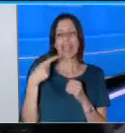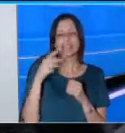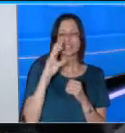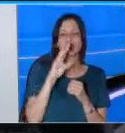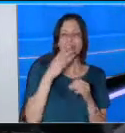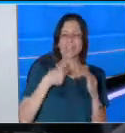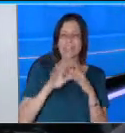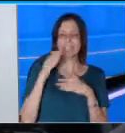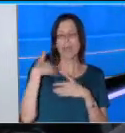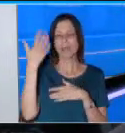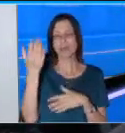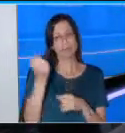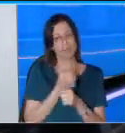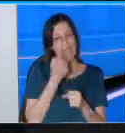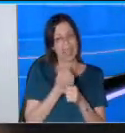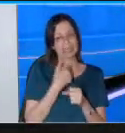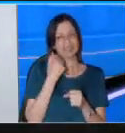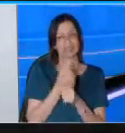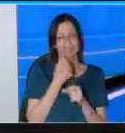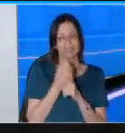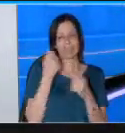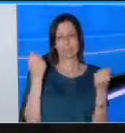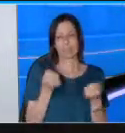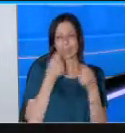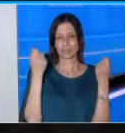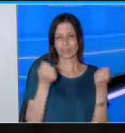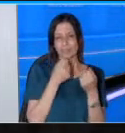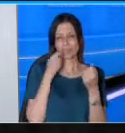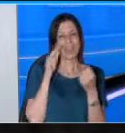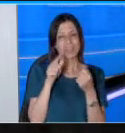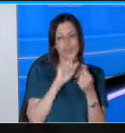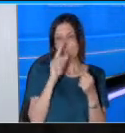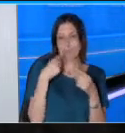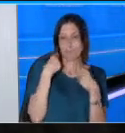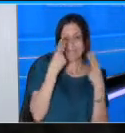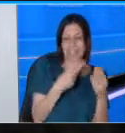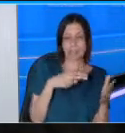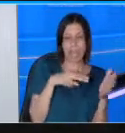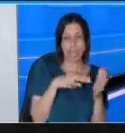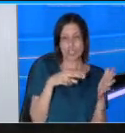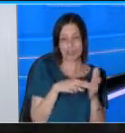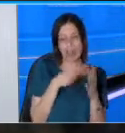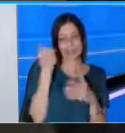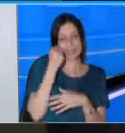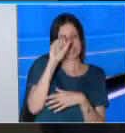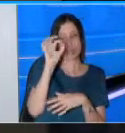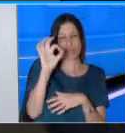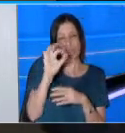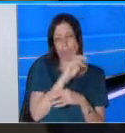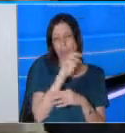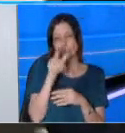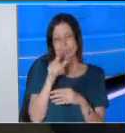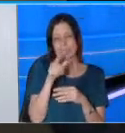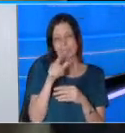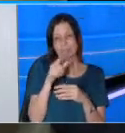יצאה החוצה ופעלה ועשתה קמפיין, ואתם למעשה, בכך שאתם לא מחזירים את החשמל, בסירוב שלכם לנושא הזה,